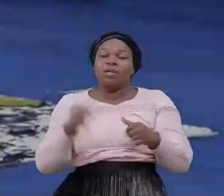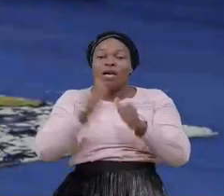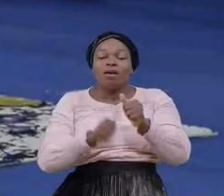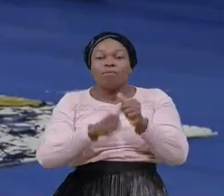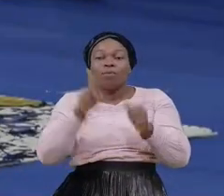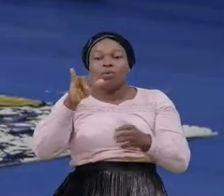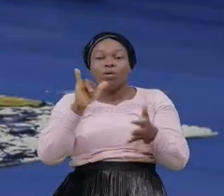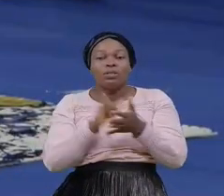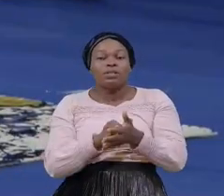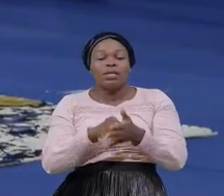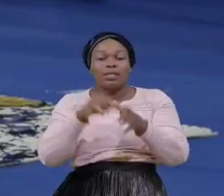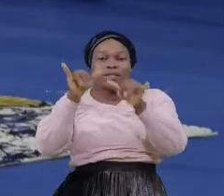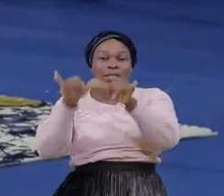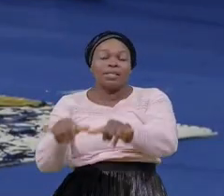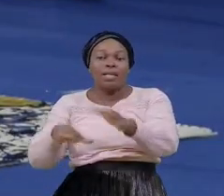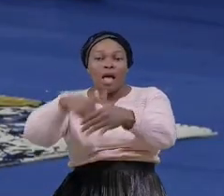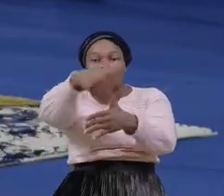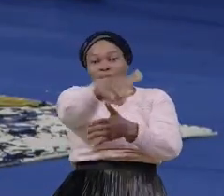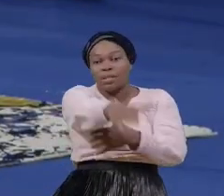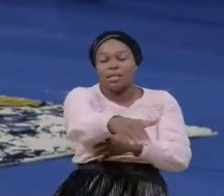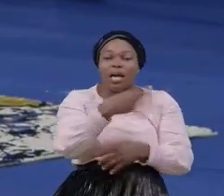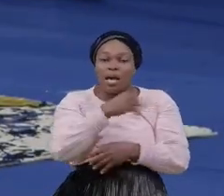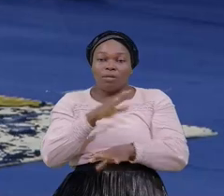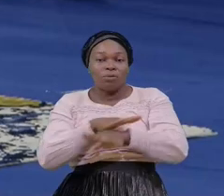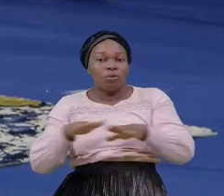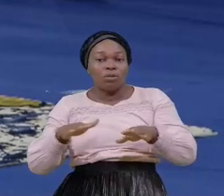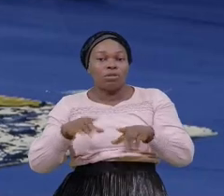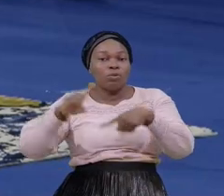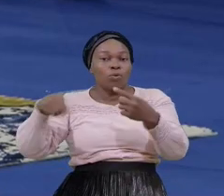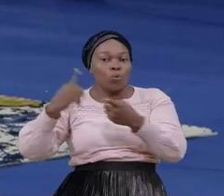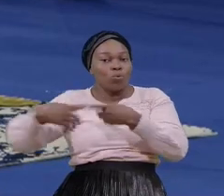tout le monde qui reste dehors et ne